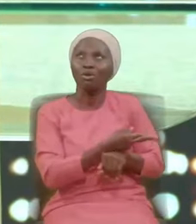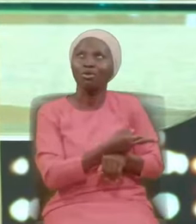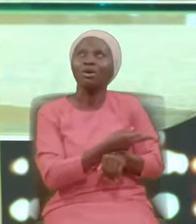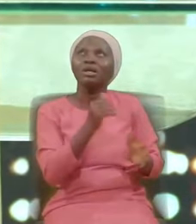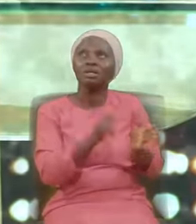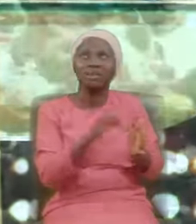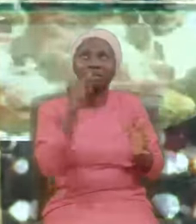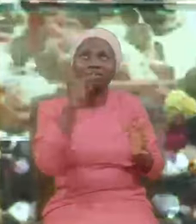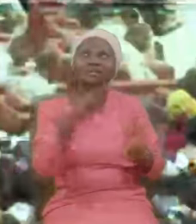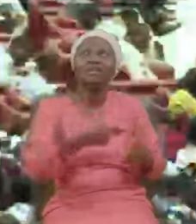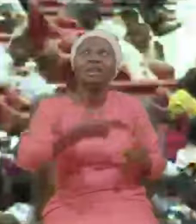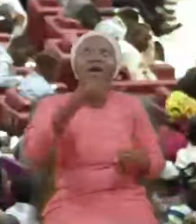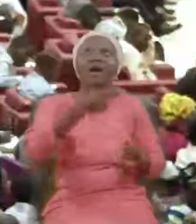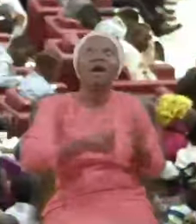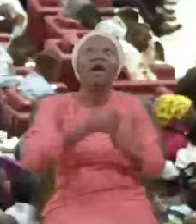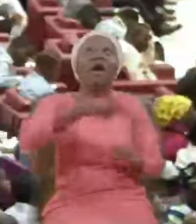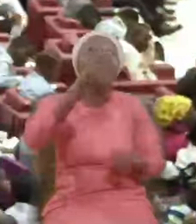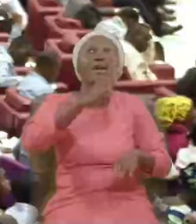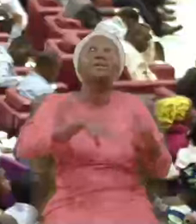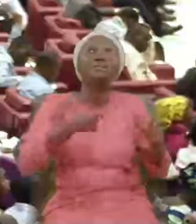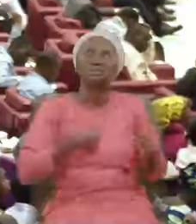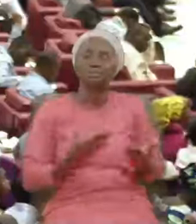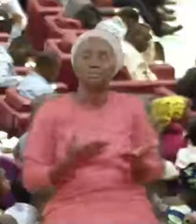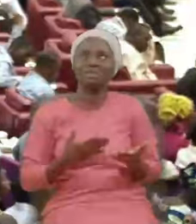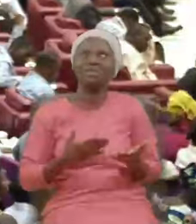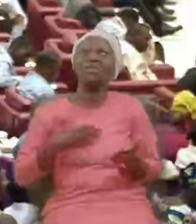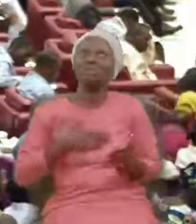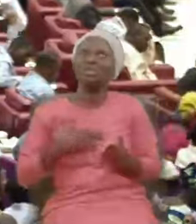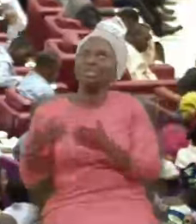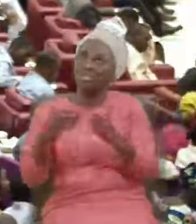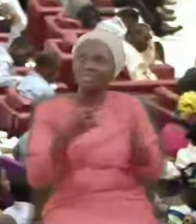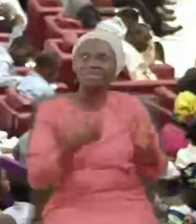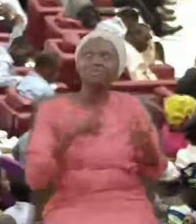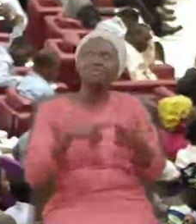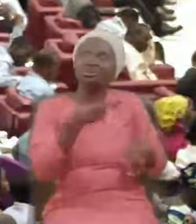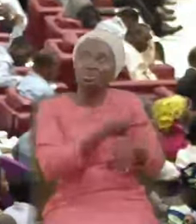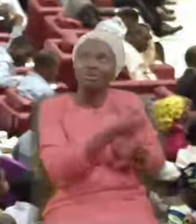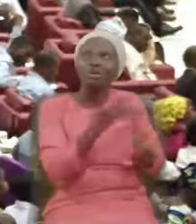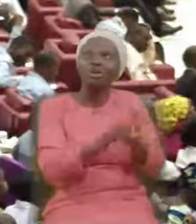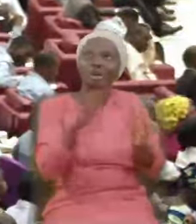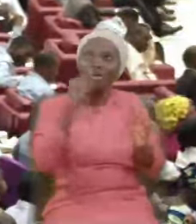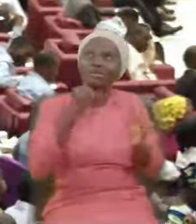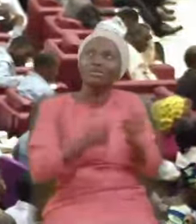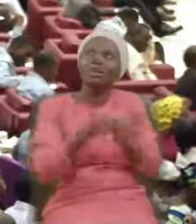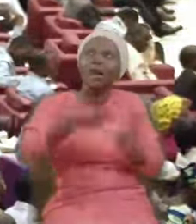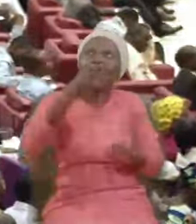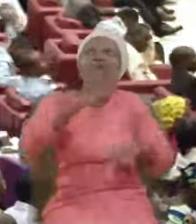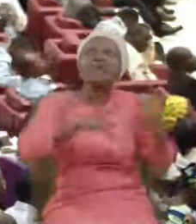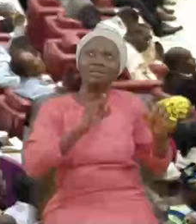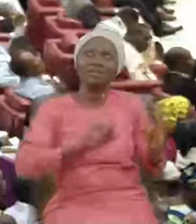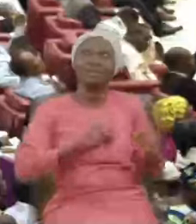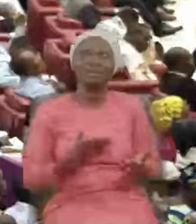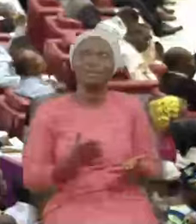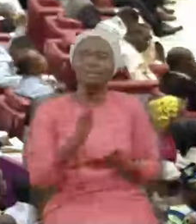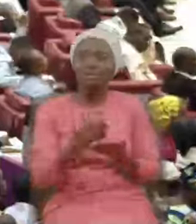atteindre. Conduis-moi sur le rocher que je ne puisse atteindre. Quelque chose de plus